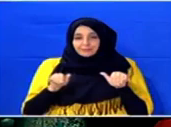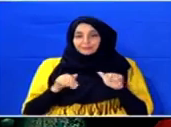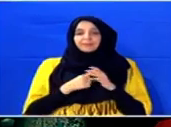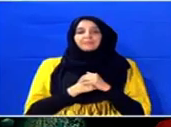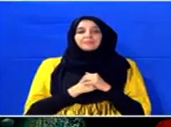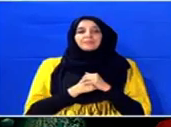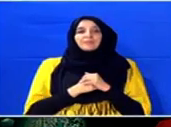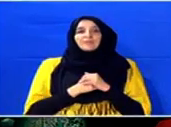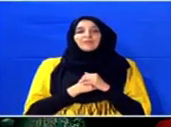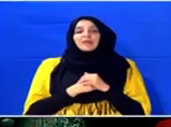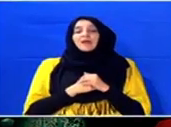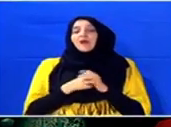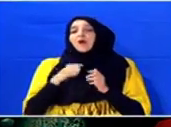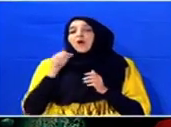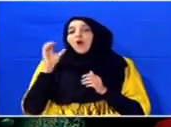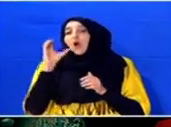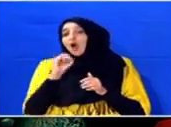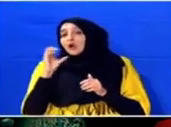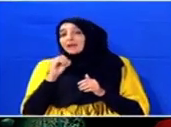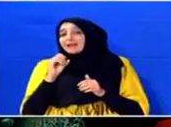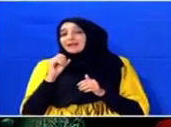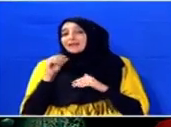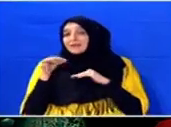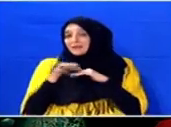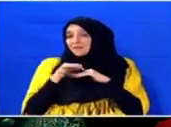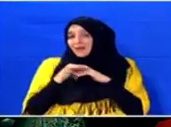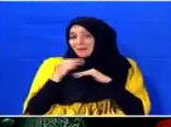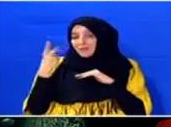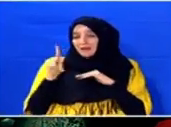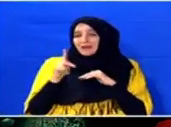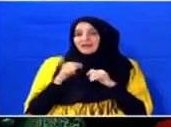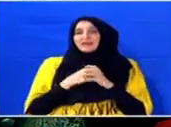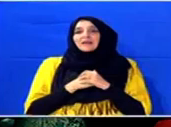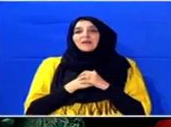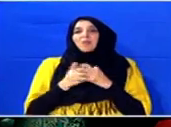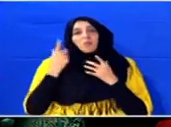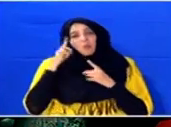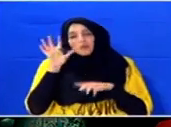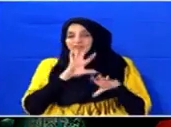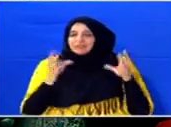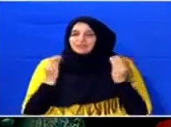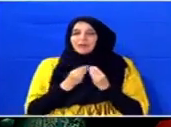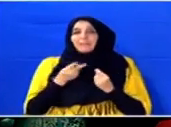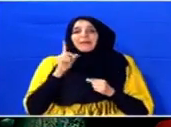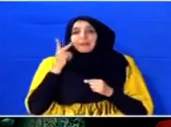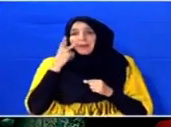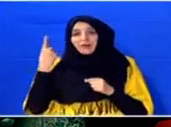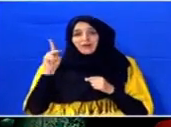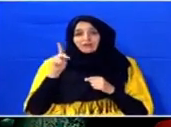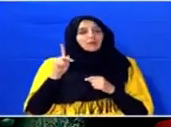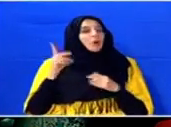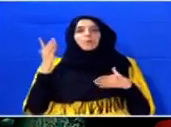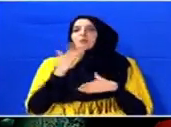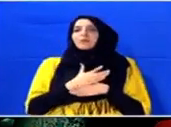تدخل عم الزوجه للاصلاح بين نادي الاسف عارض والدي لقاء الصلح بدعوه